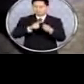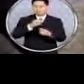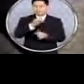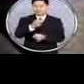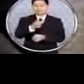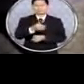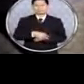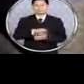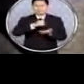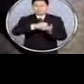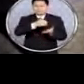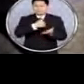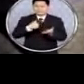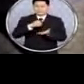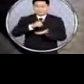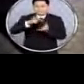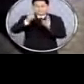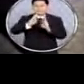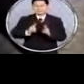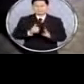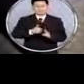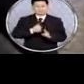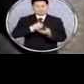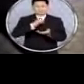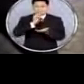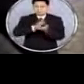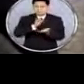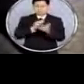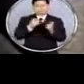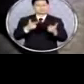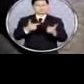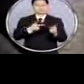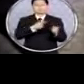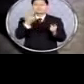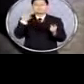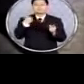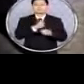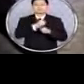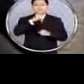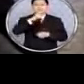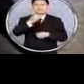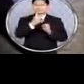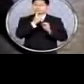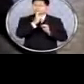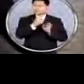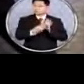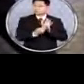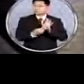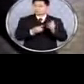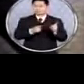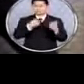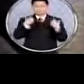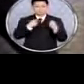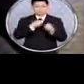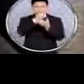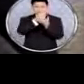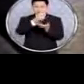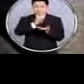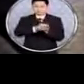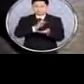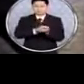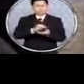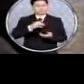能核电其实不是很便宜的，就像马总统常常讲的，它是一个便宜的发电的方